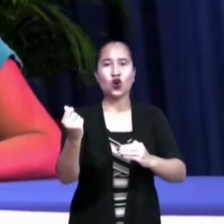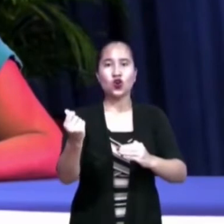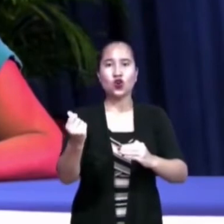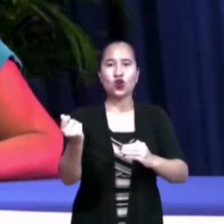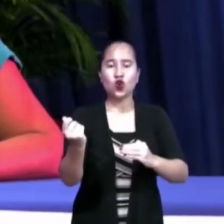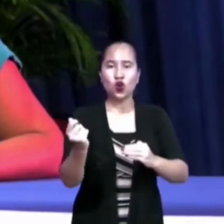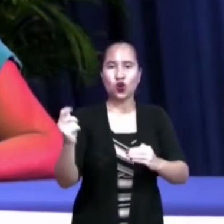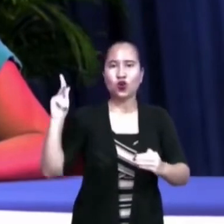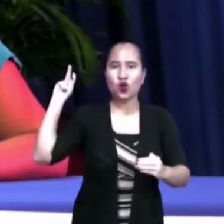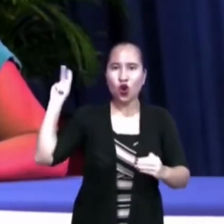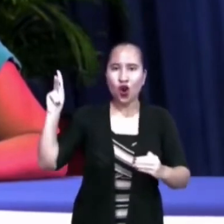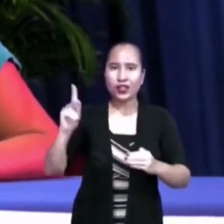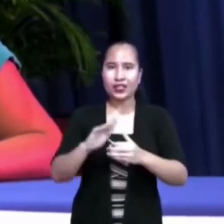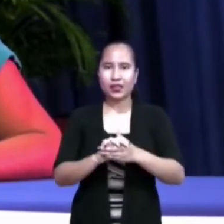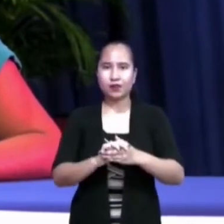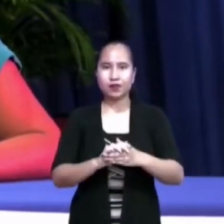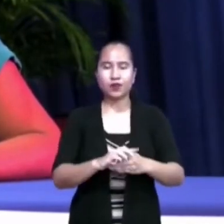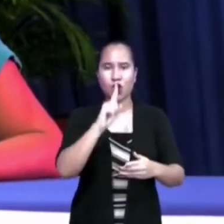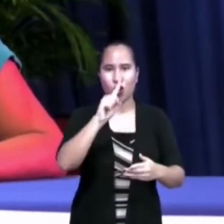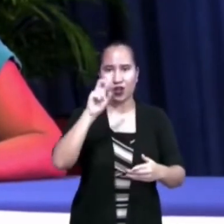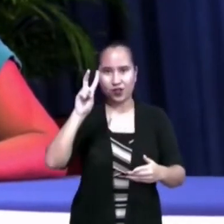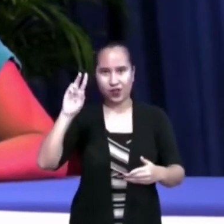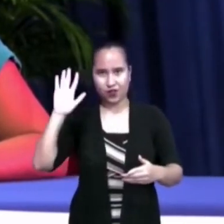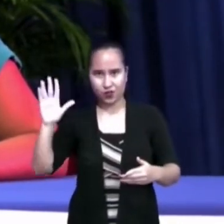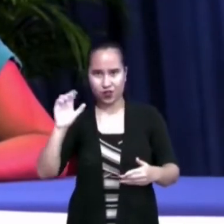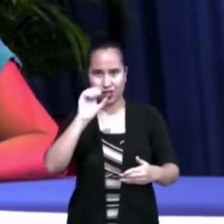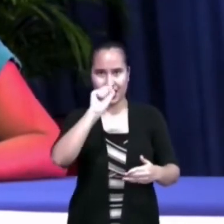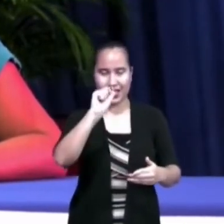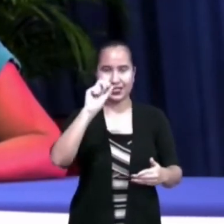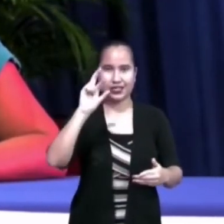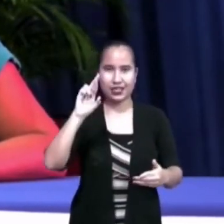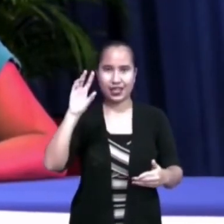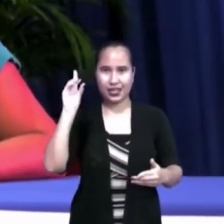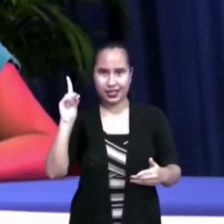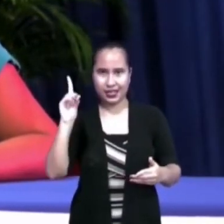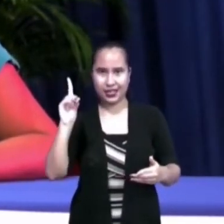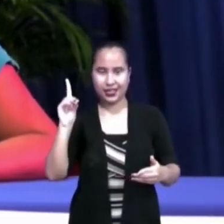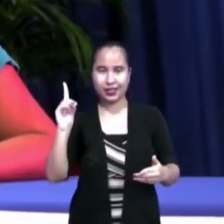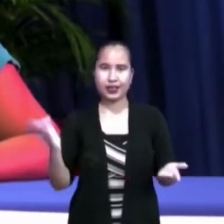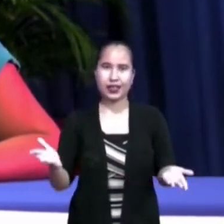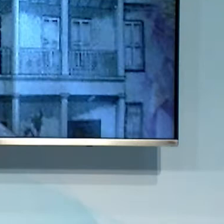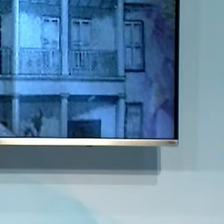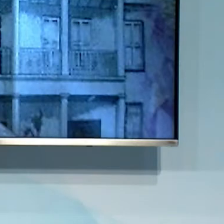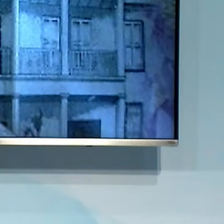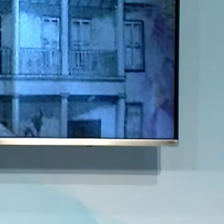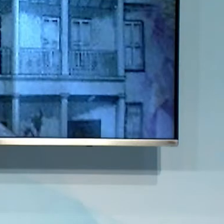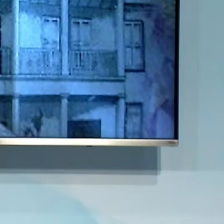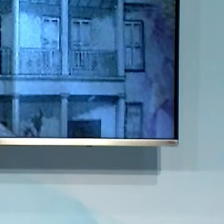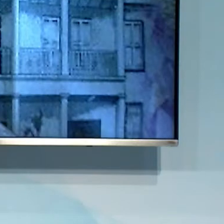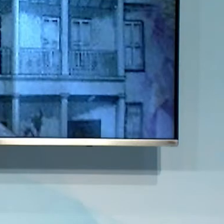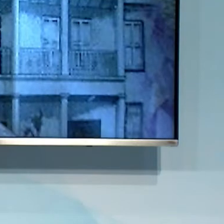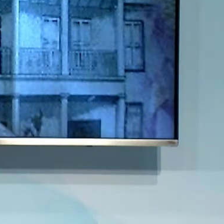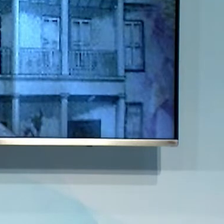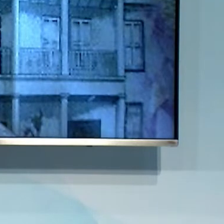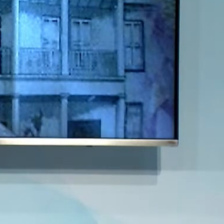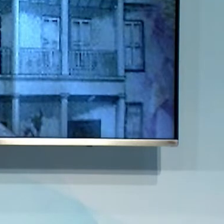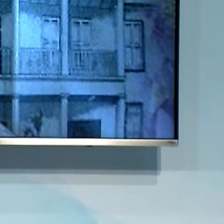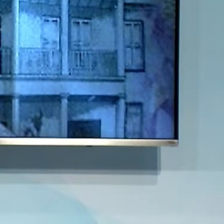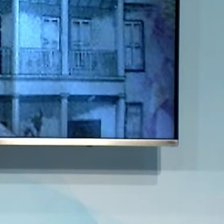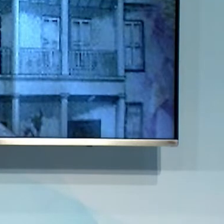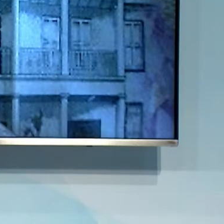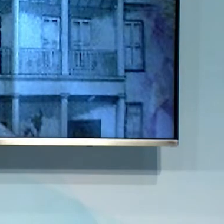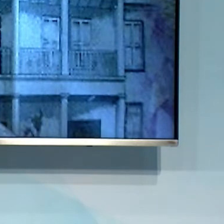van 125 SRD gaat u al 750 SRD zien. Verder haalde Salmo aan dat er